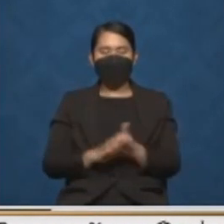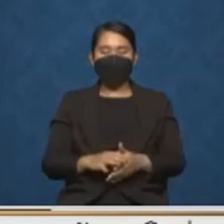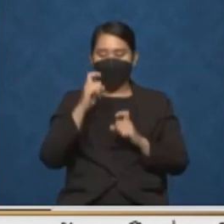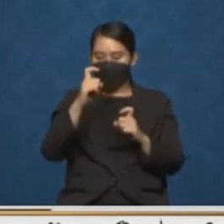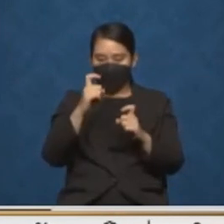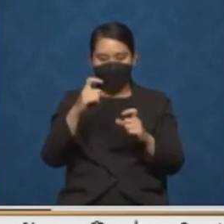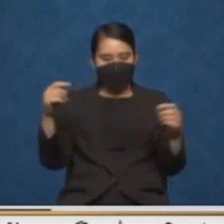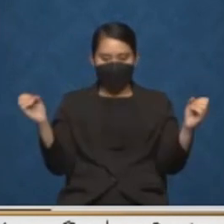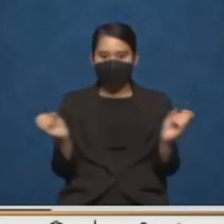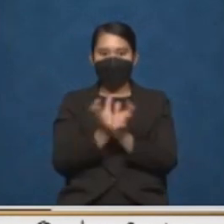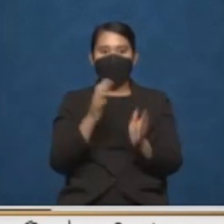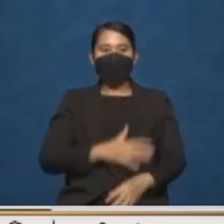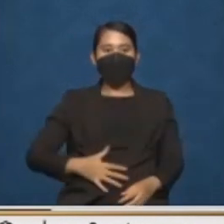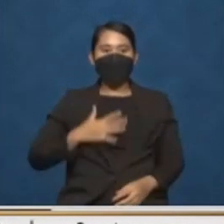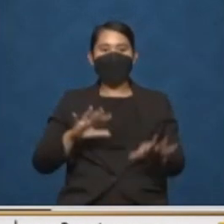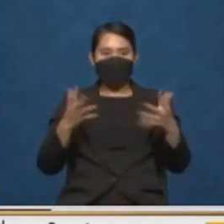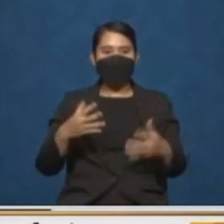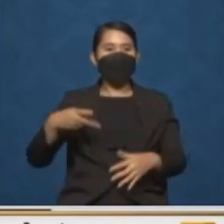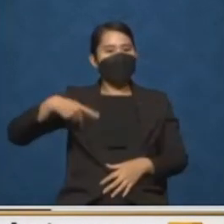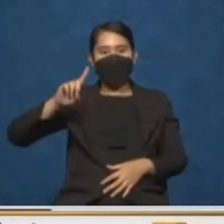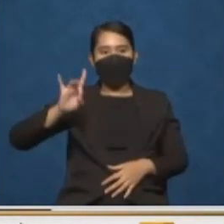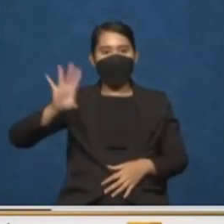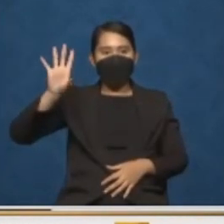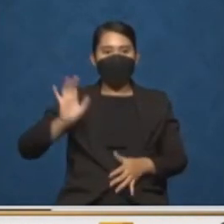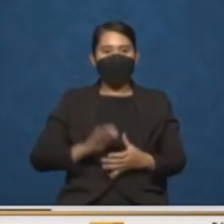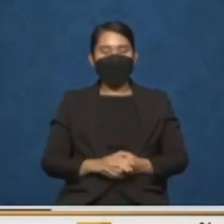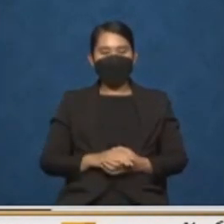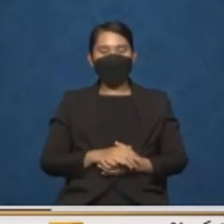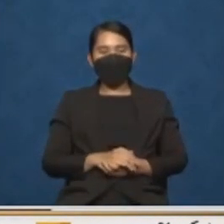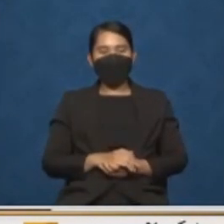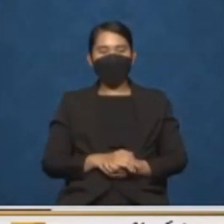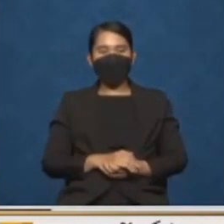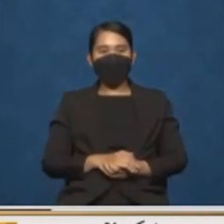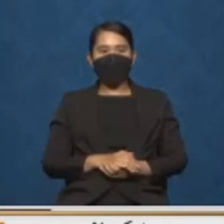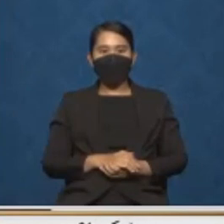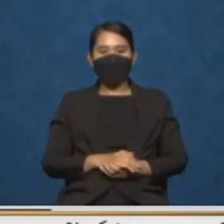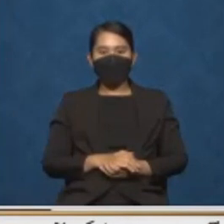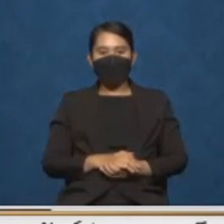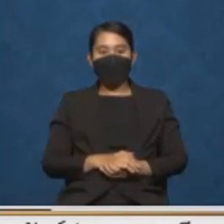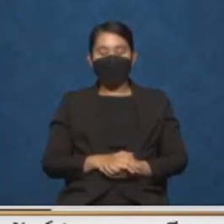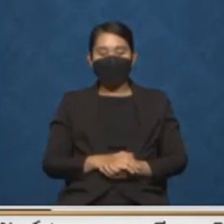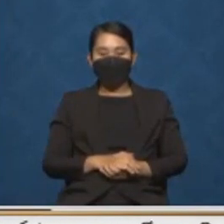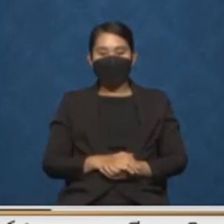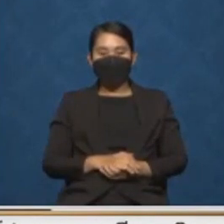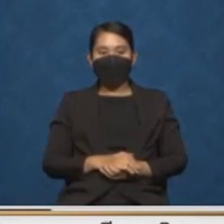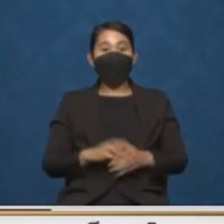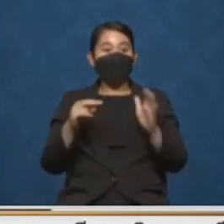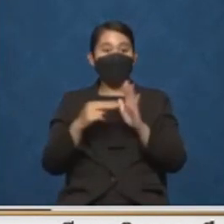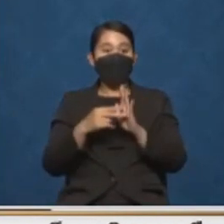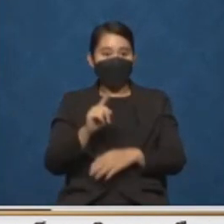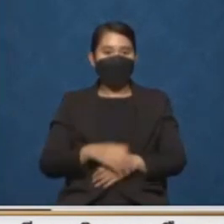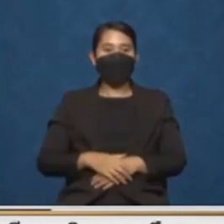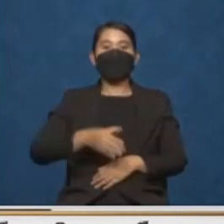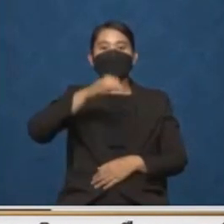่อสุขภาพไม่มี มแต่ประโยชนต่สุขภาพคำจะกดความการบริโภคค์หมายคามวากิน